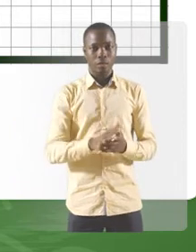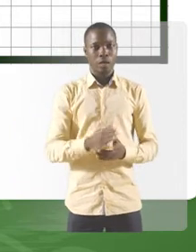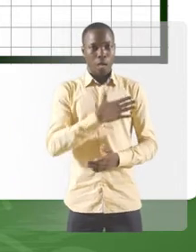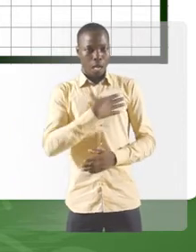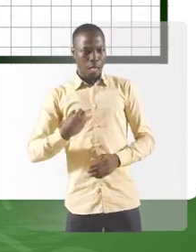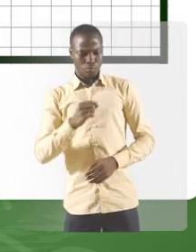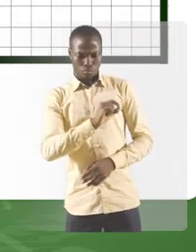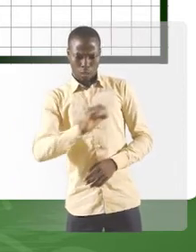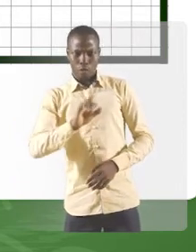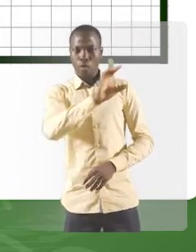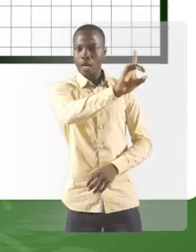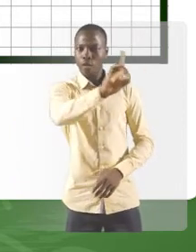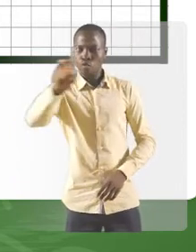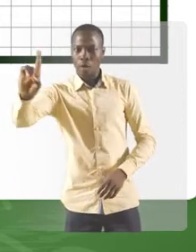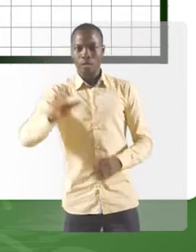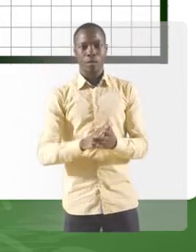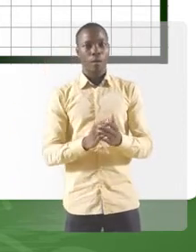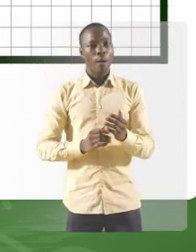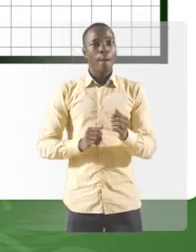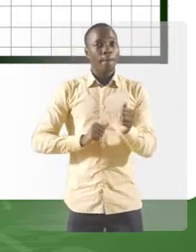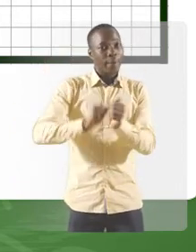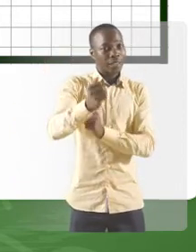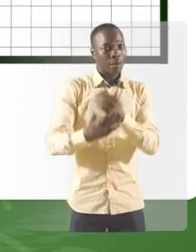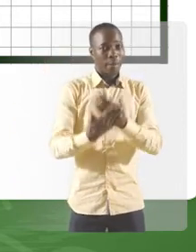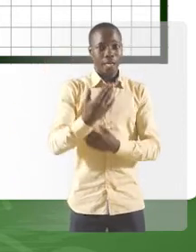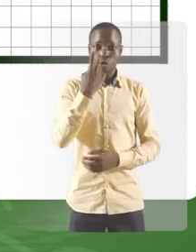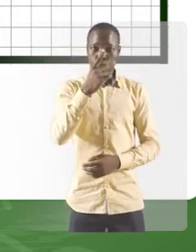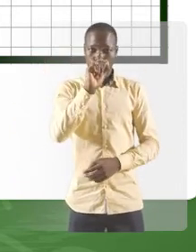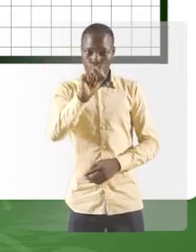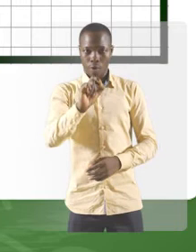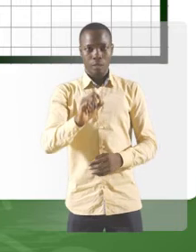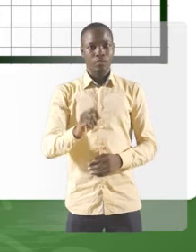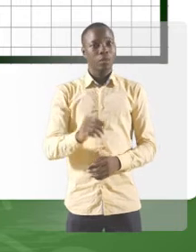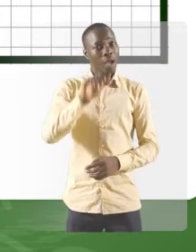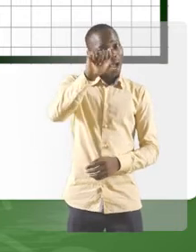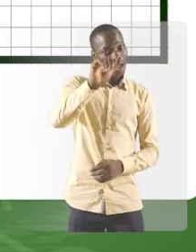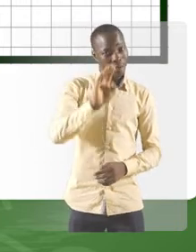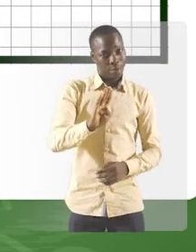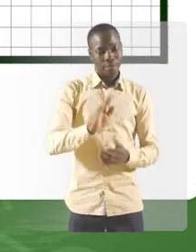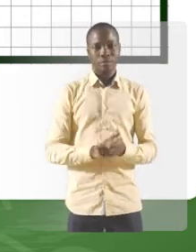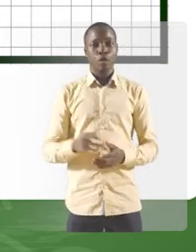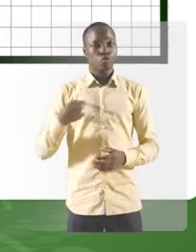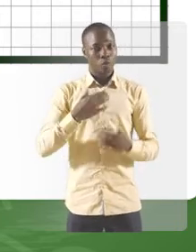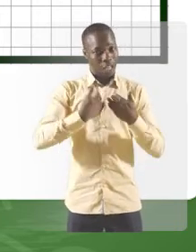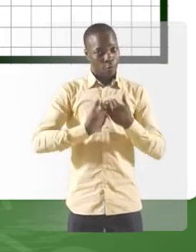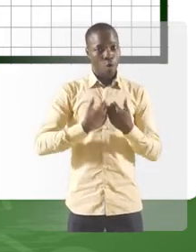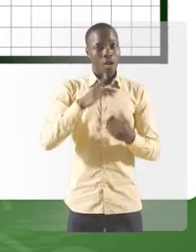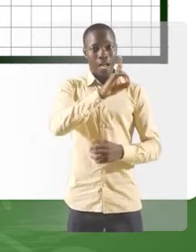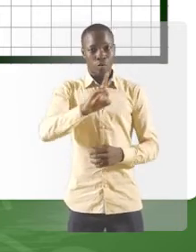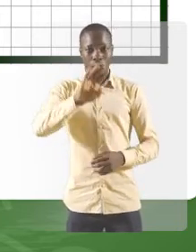Puis, traçons la droite passant par ces deux points. On obtient donc la droite